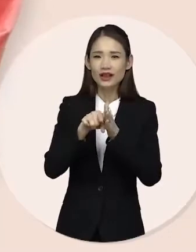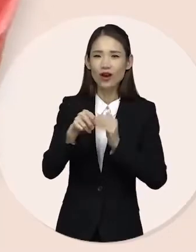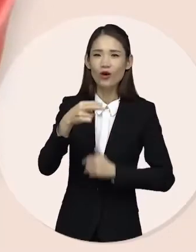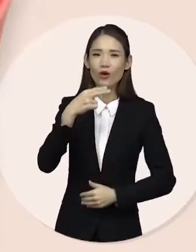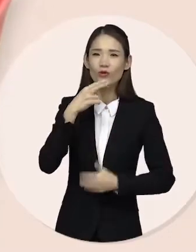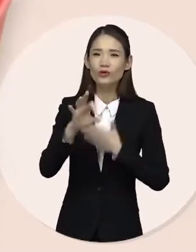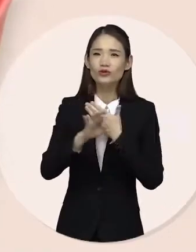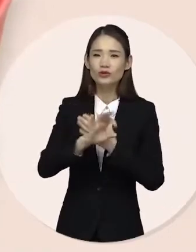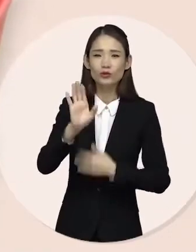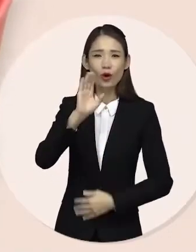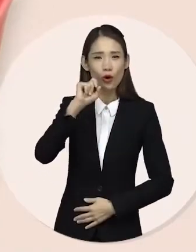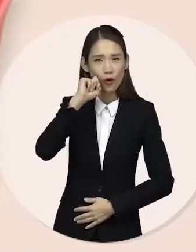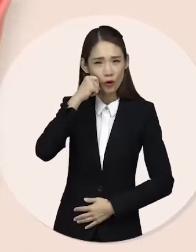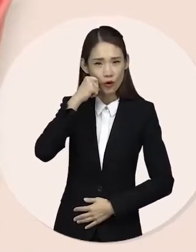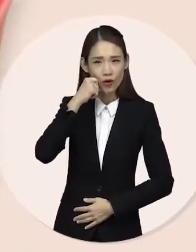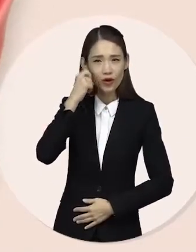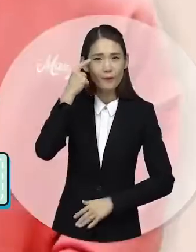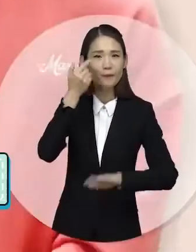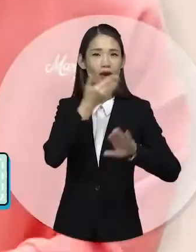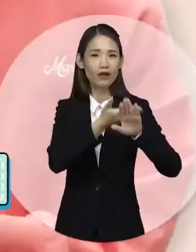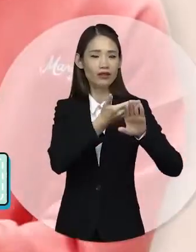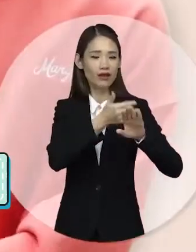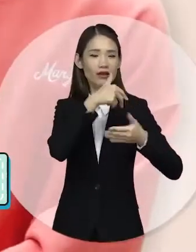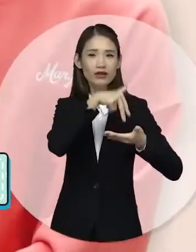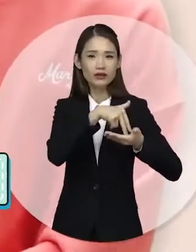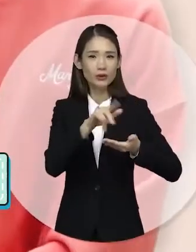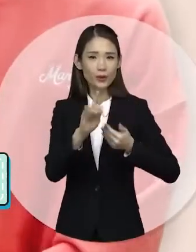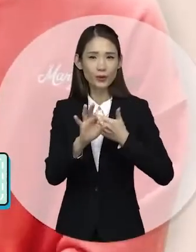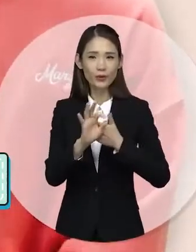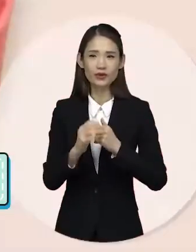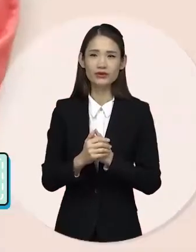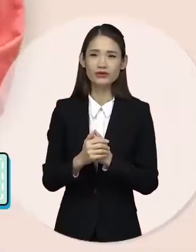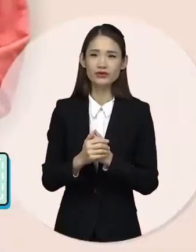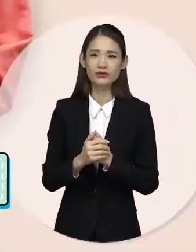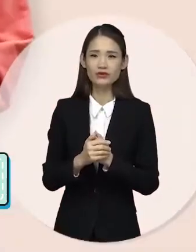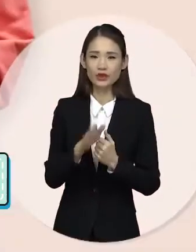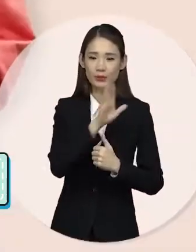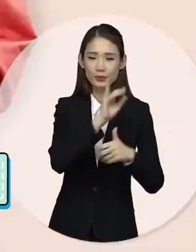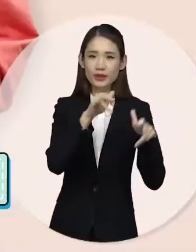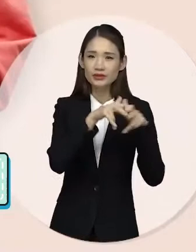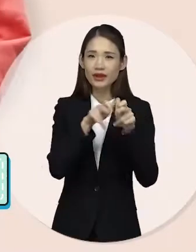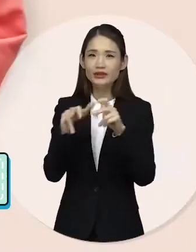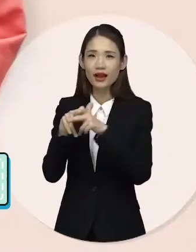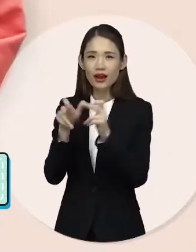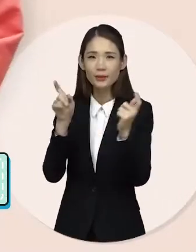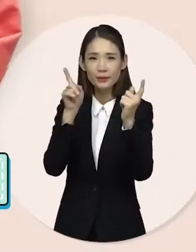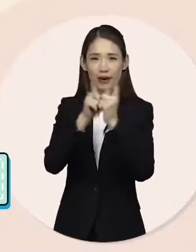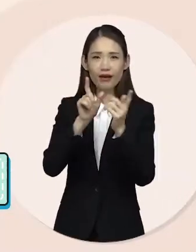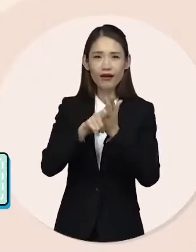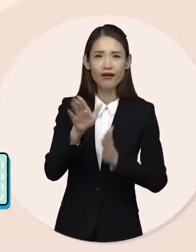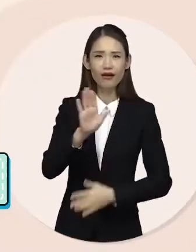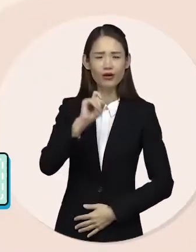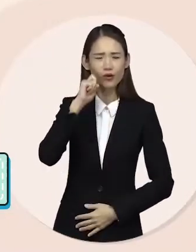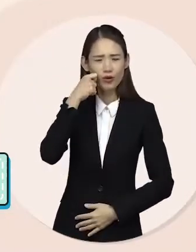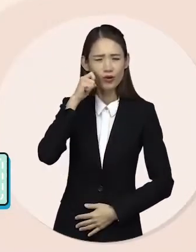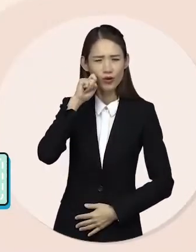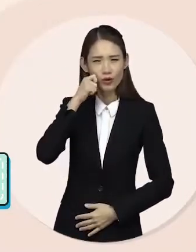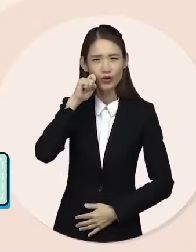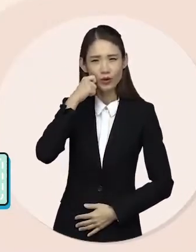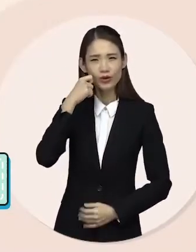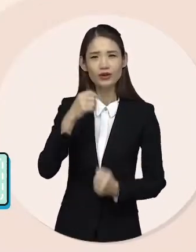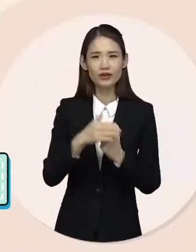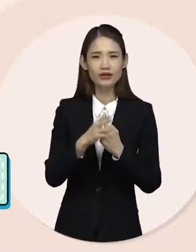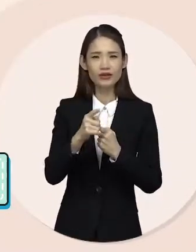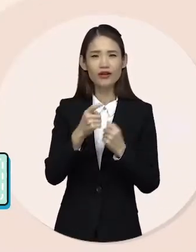저도 신뢰를 제대로 하지 못했던 것 같아요. 반면에 반대로 생각해서도 이제 비장애인이 장애인을 대할 때 아 너무 어렵다, 아